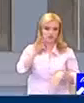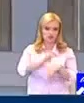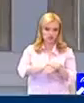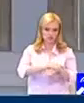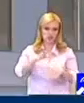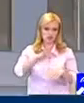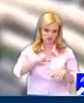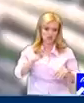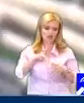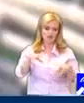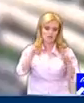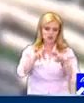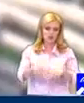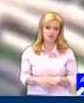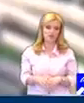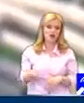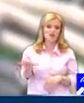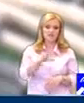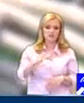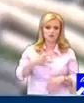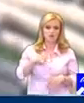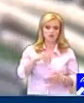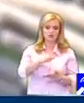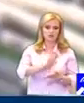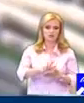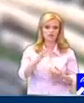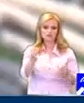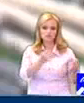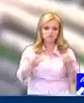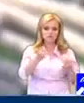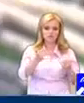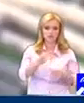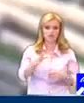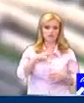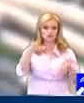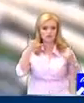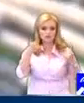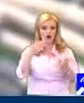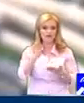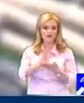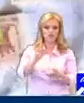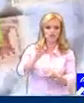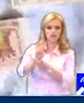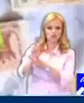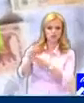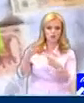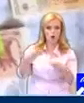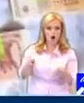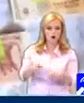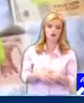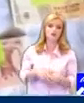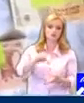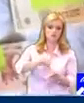afara instituției de învățământ. Bănuiții au fost înregistrați în timp ce purtau discuții telefonice și aveau întâlniri cu alți membri ai rețelei, primind de